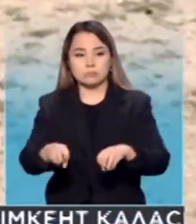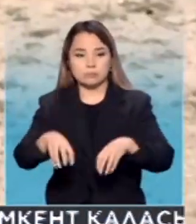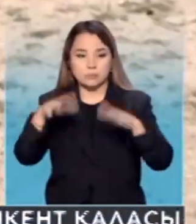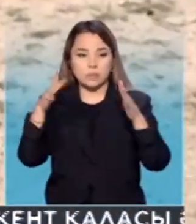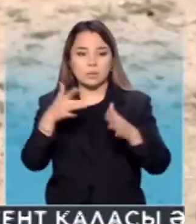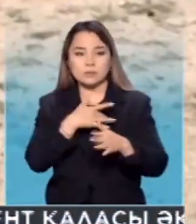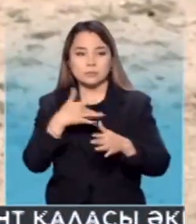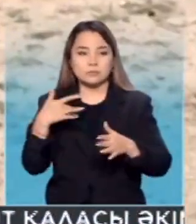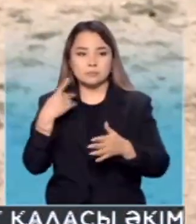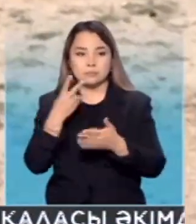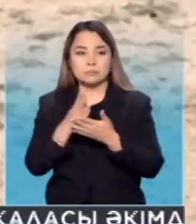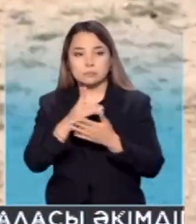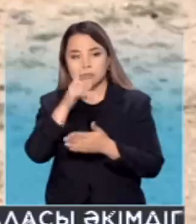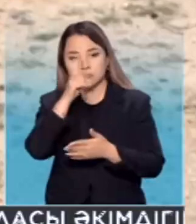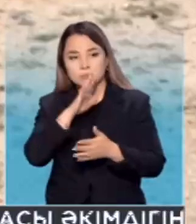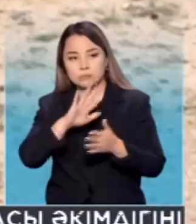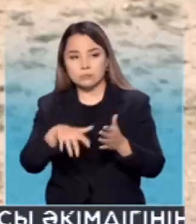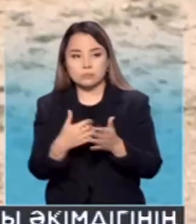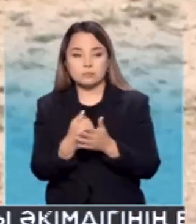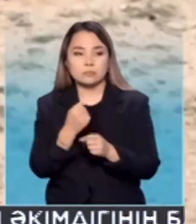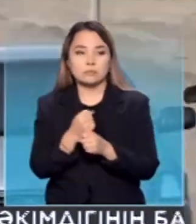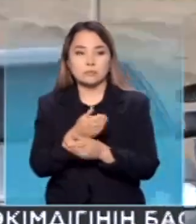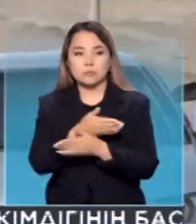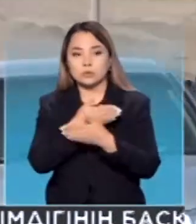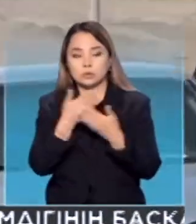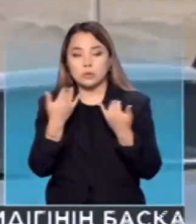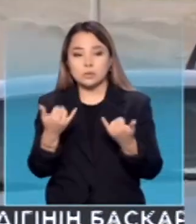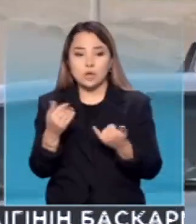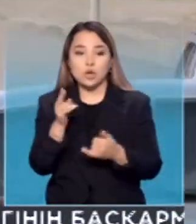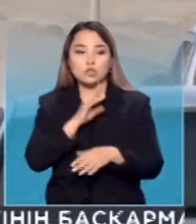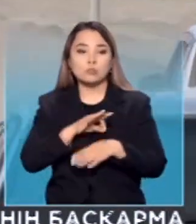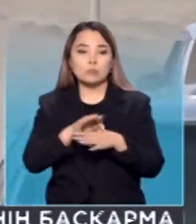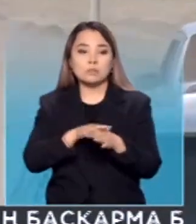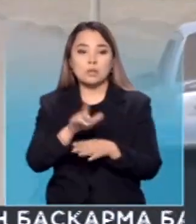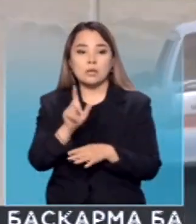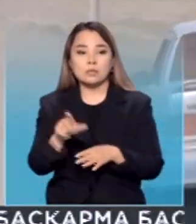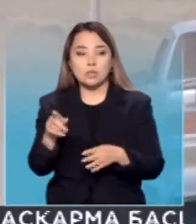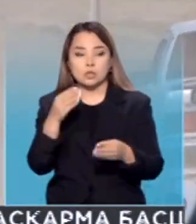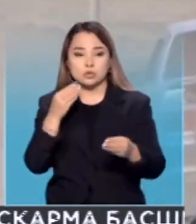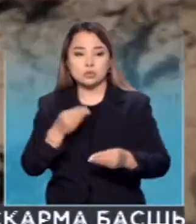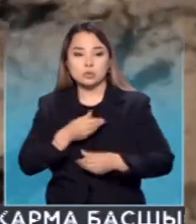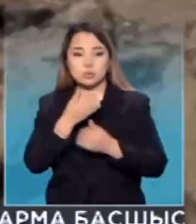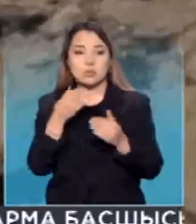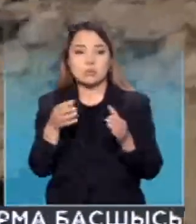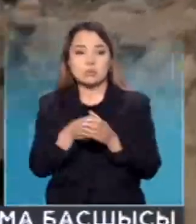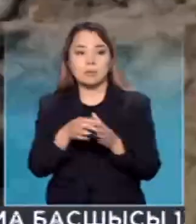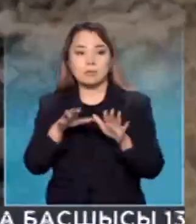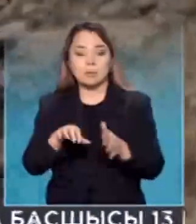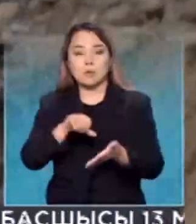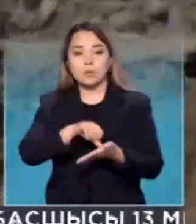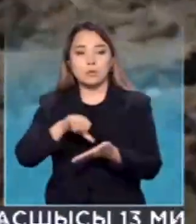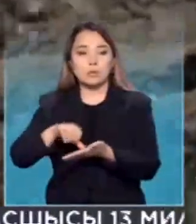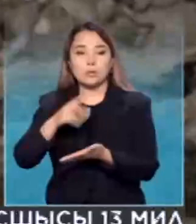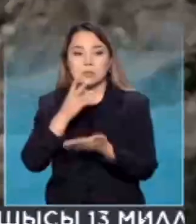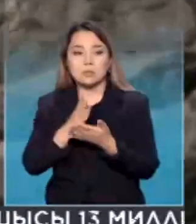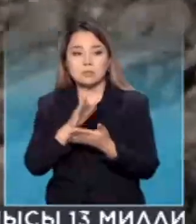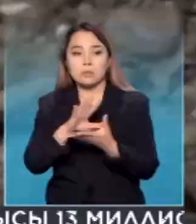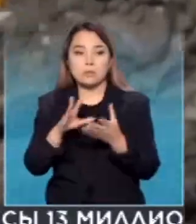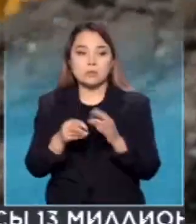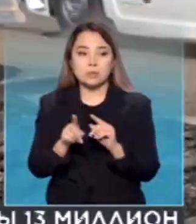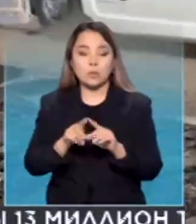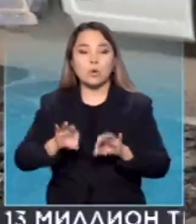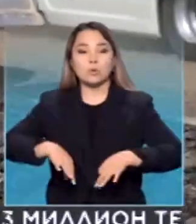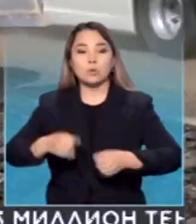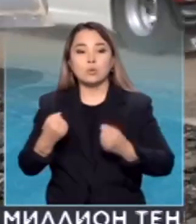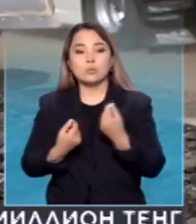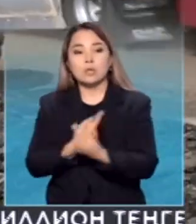жолдың жасалады дегені бір ай болды, әлі жасалыватқан жоқ. Жұмысы жұрттың көңілінен шықпаған мердігер мекеме өкілдері болса, бәріне